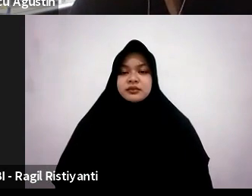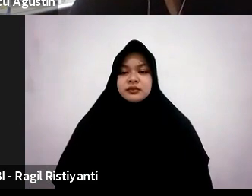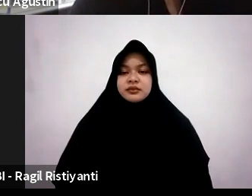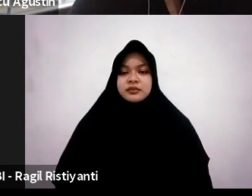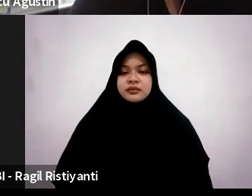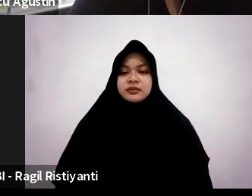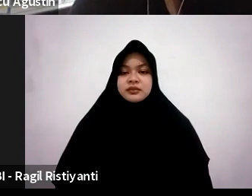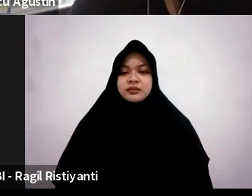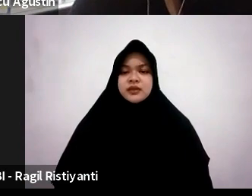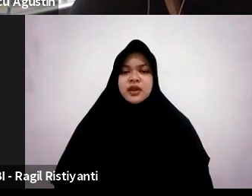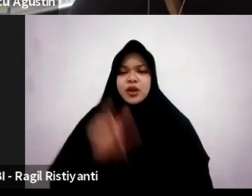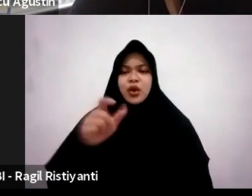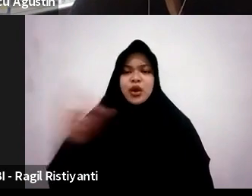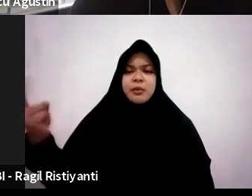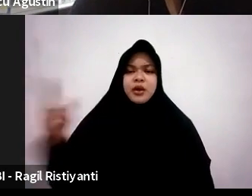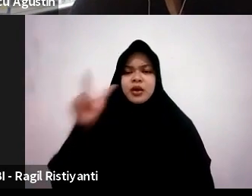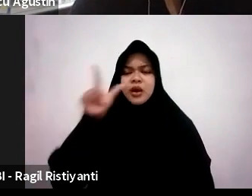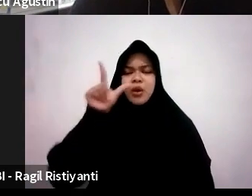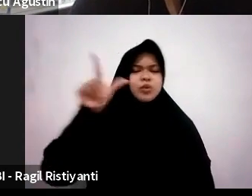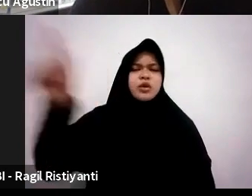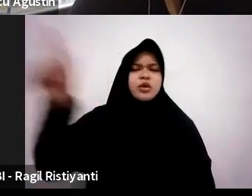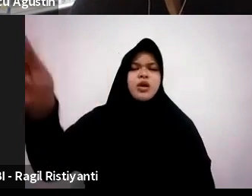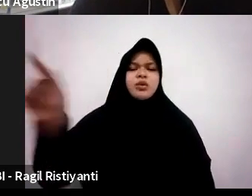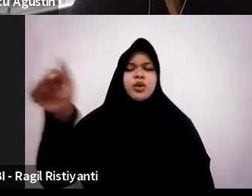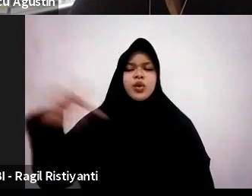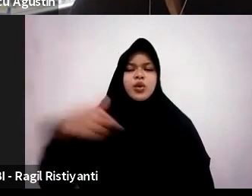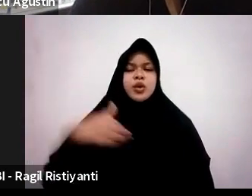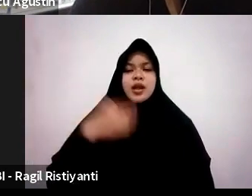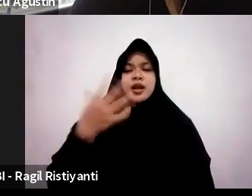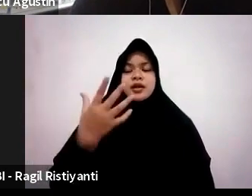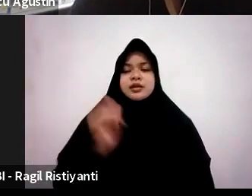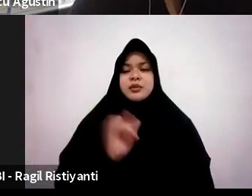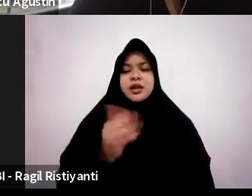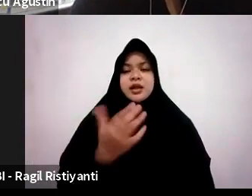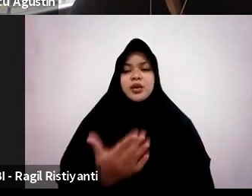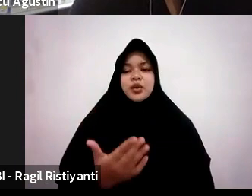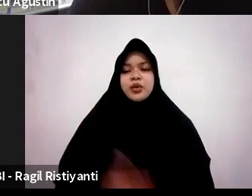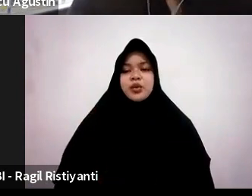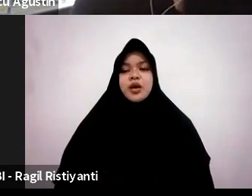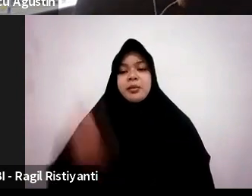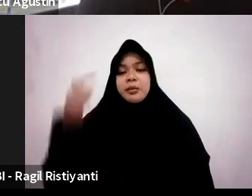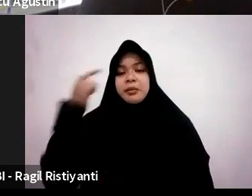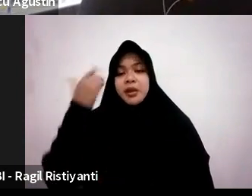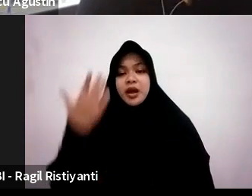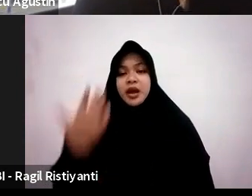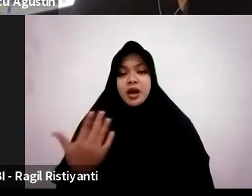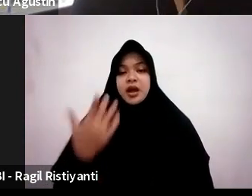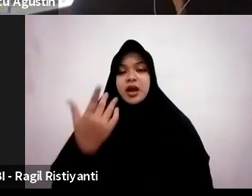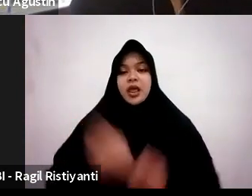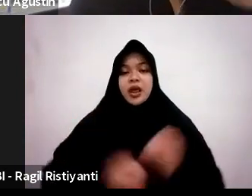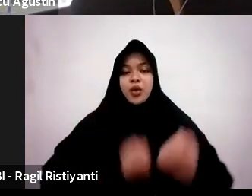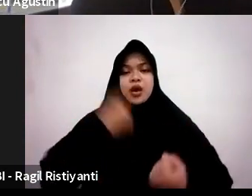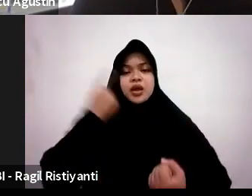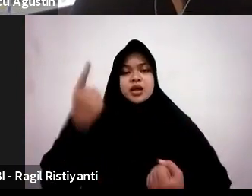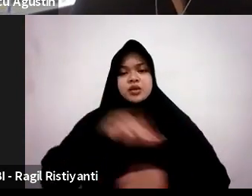10.05 ngamen telah orang Amerika dengan orang Bekasi yang beda jauh gitu itu nanti akan kesannya begitu wajah